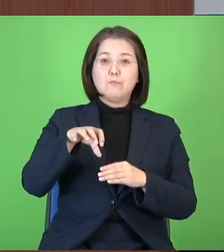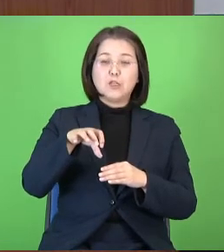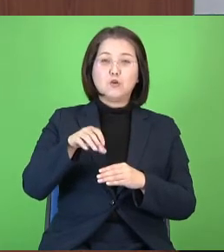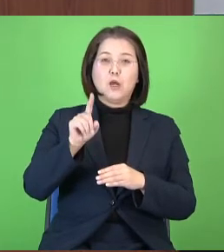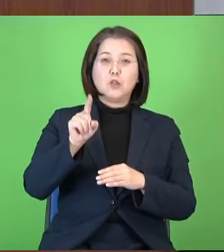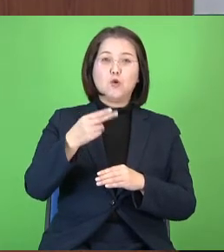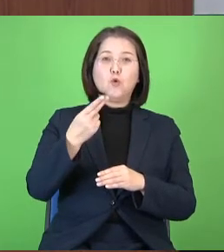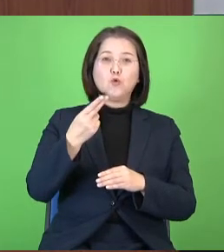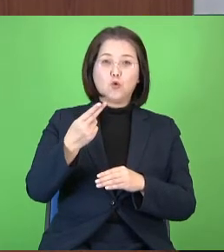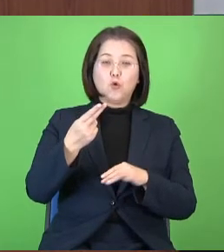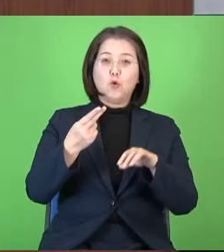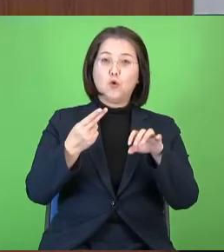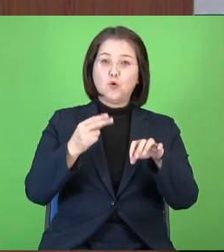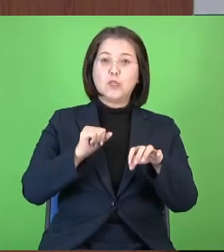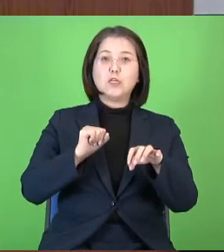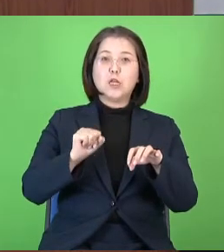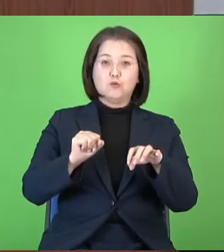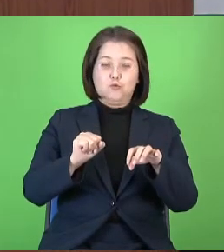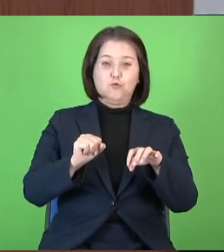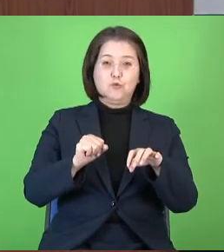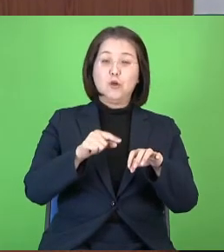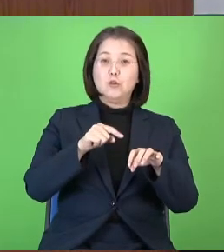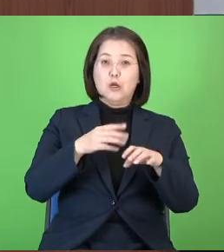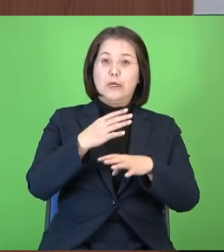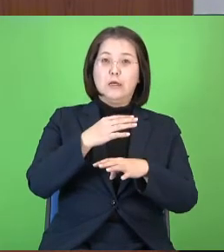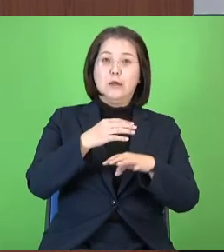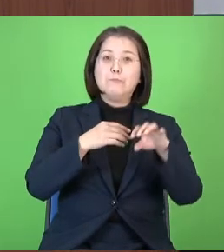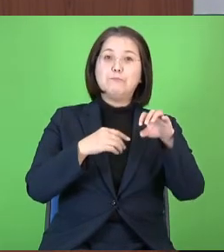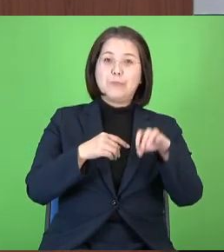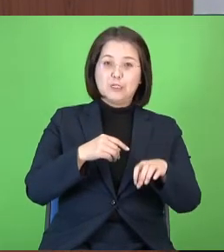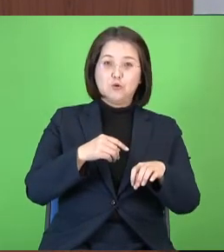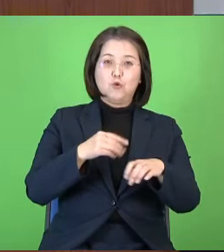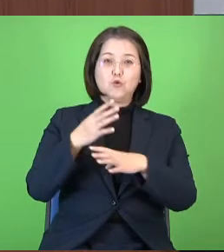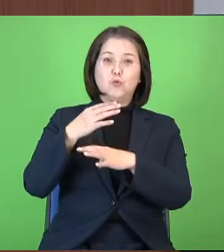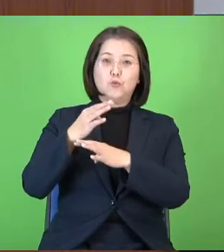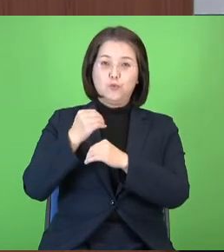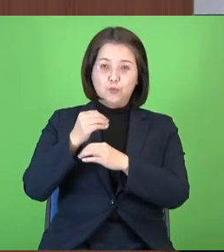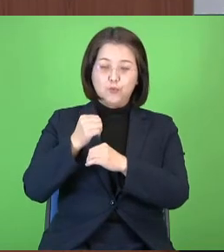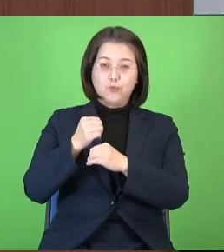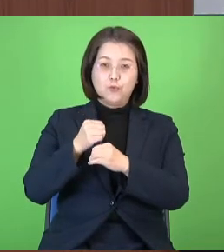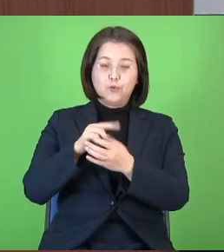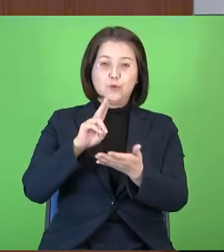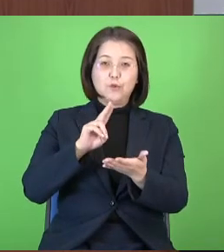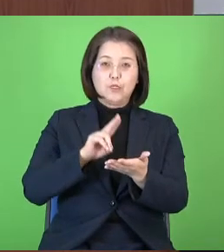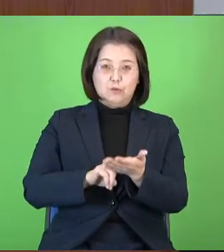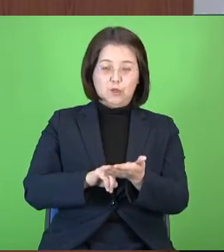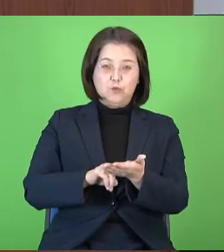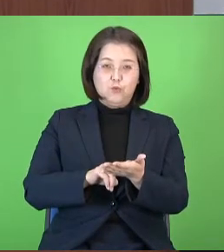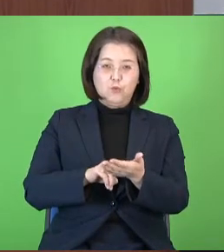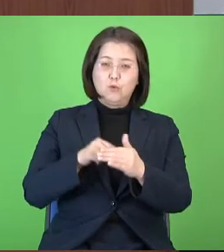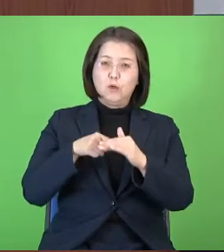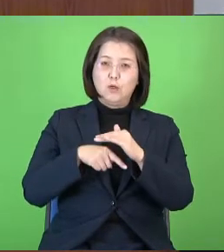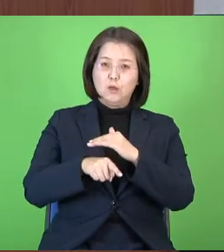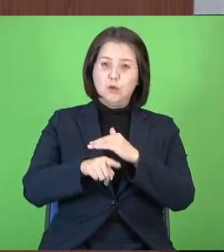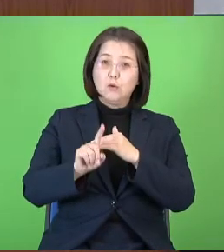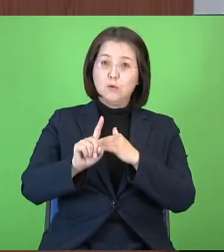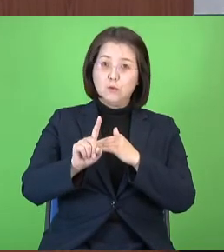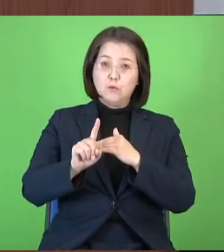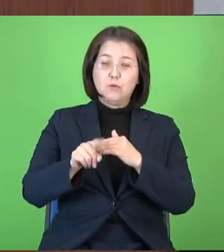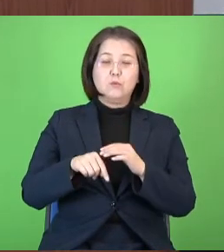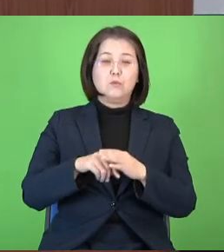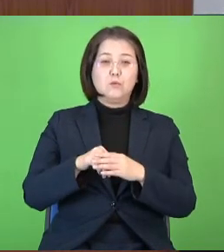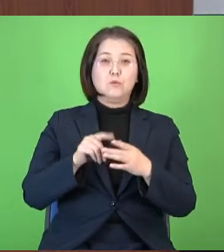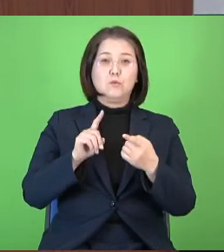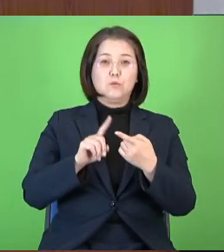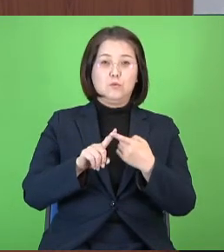あの大きな発表いただきましたの外周の石顔県の桜た後首都のあの混乱ですけれどもまたこの8まあ場所が